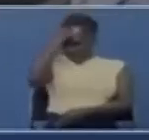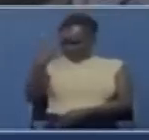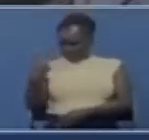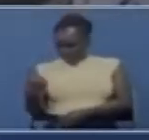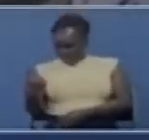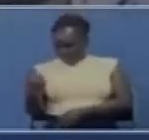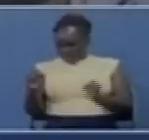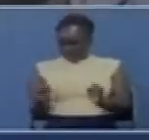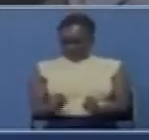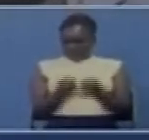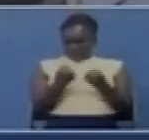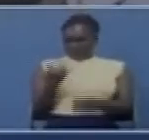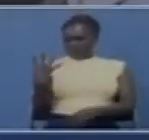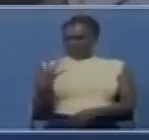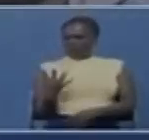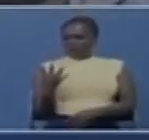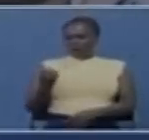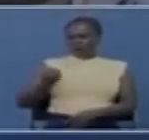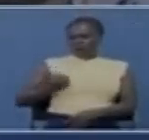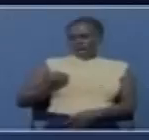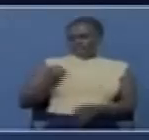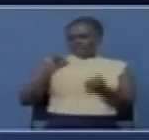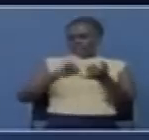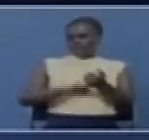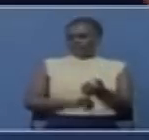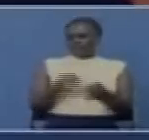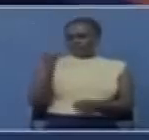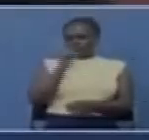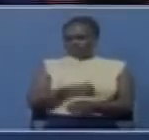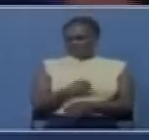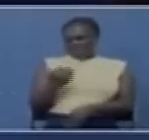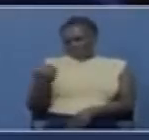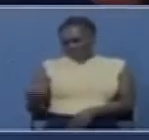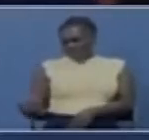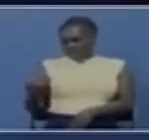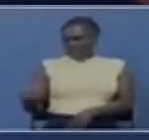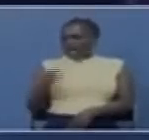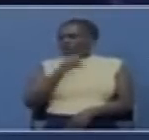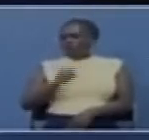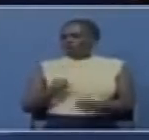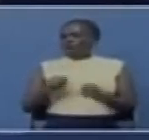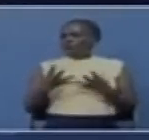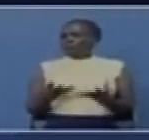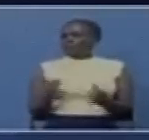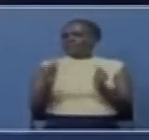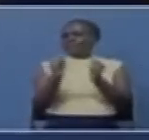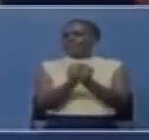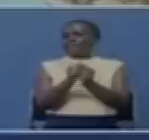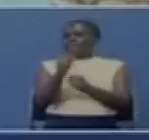ambapo aliwaokoa wasichana wanne walioozwa na wazazi wao, mchanga zaidi akiwa na umri wa miaka 10 peke